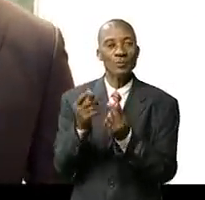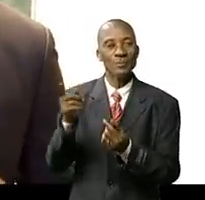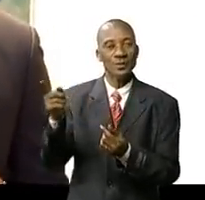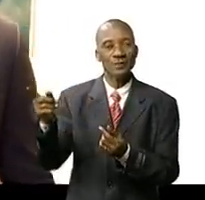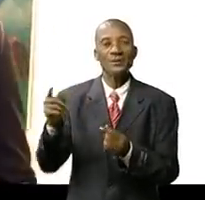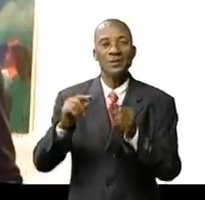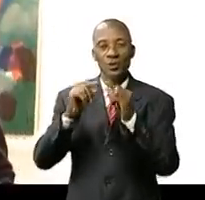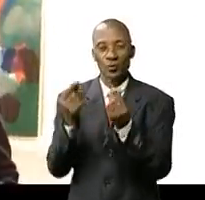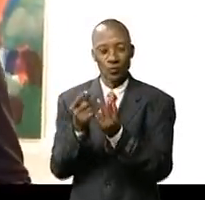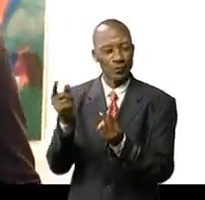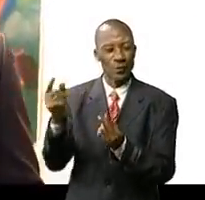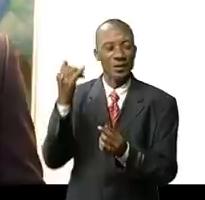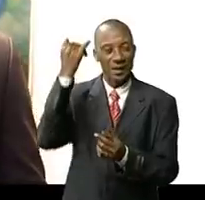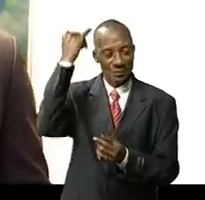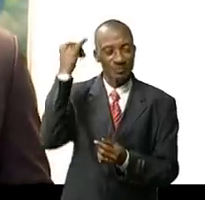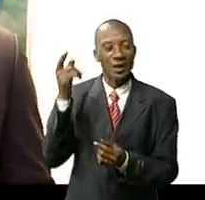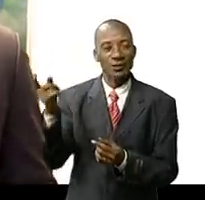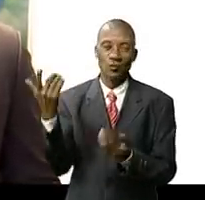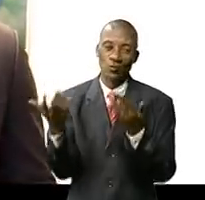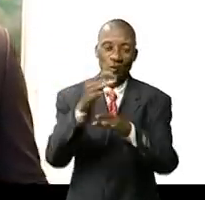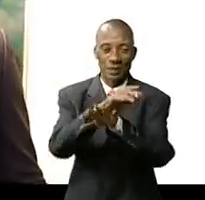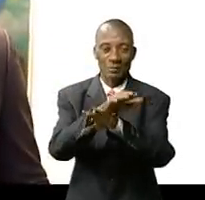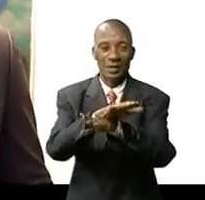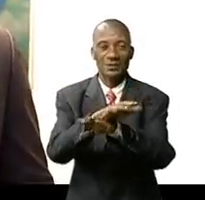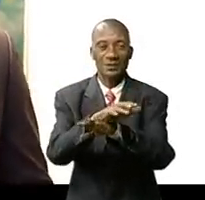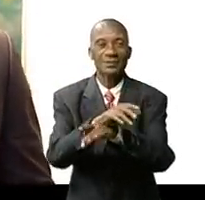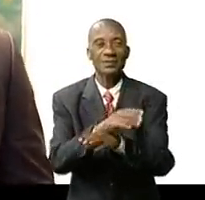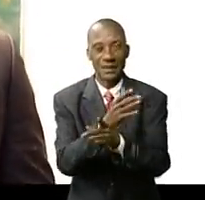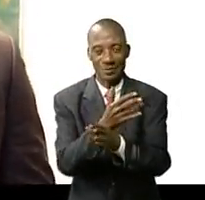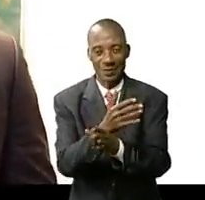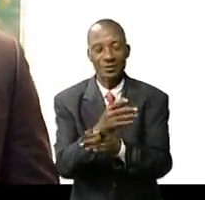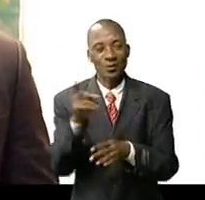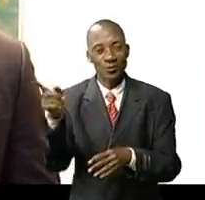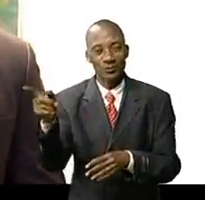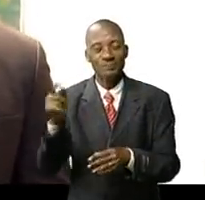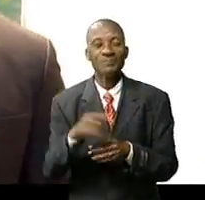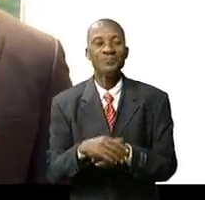cette firme allemande Veridos, qui voudrait